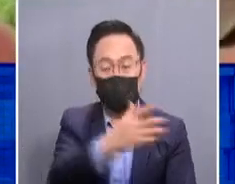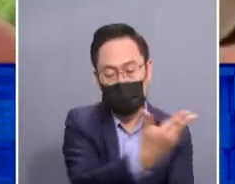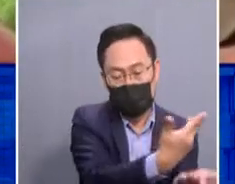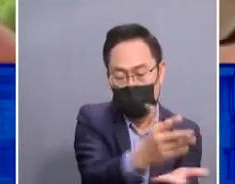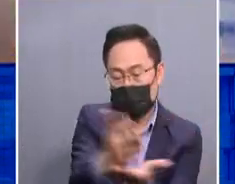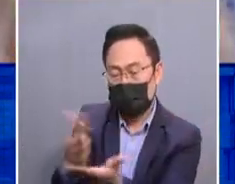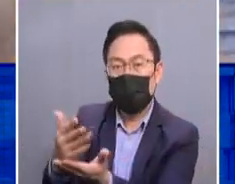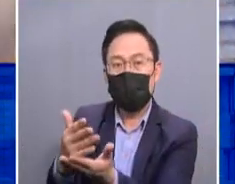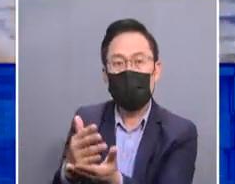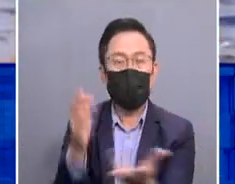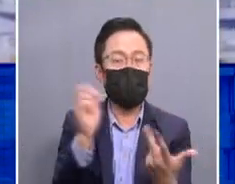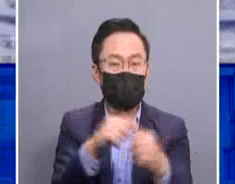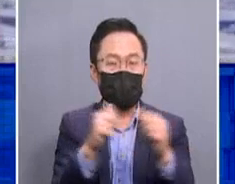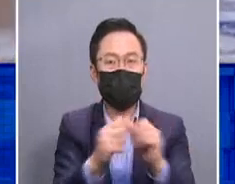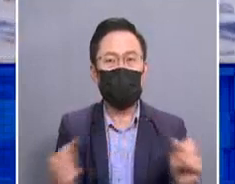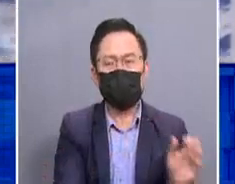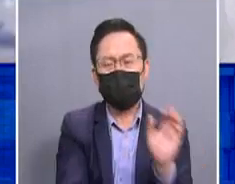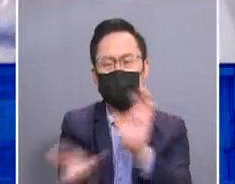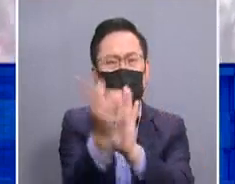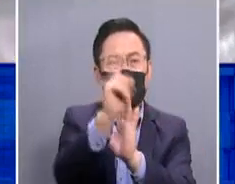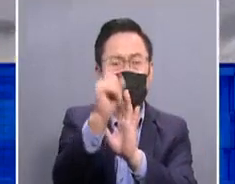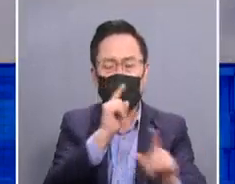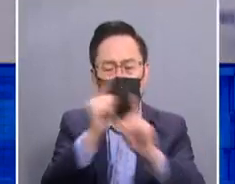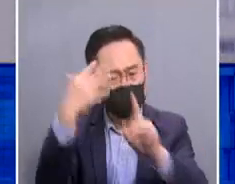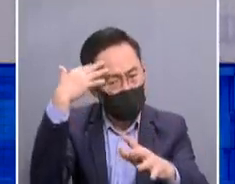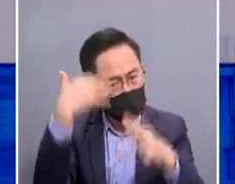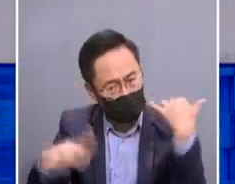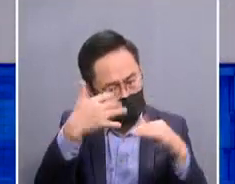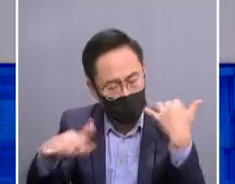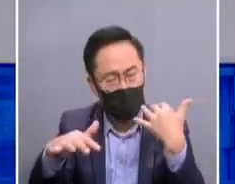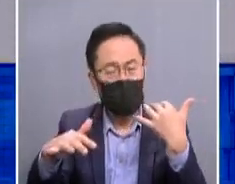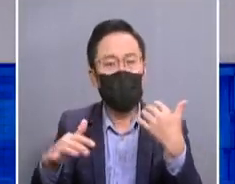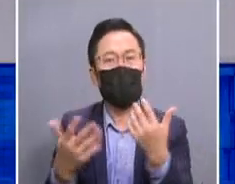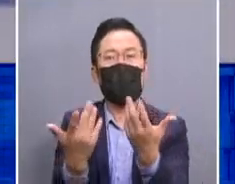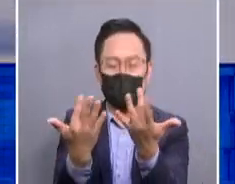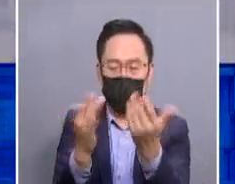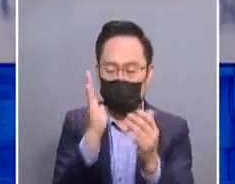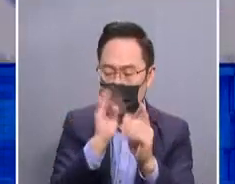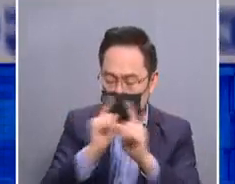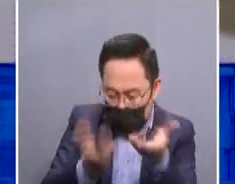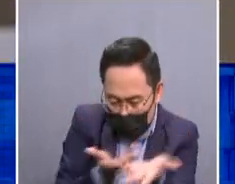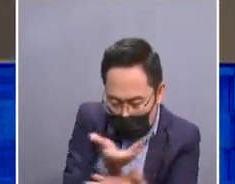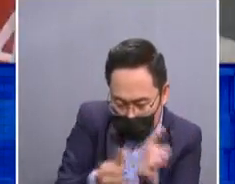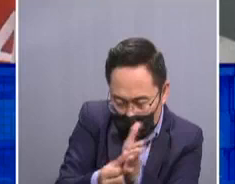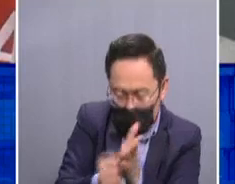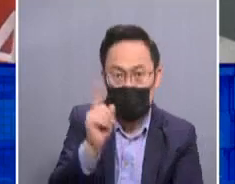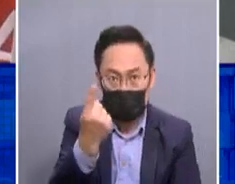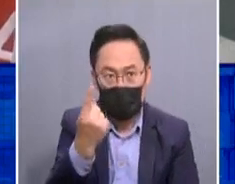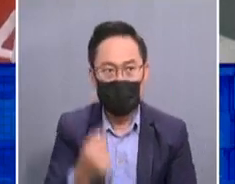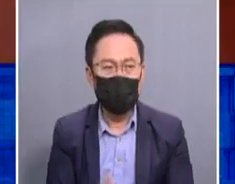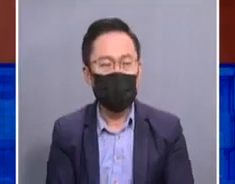สื่อสารบ้างแต่วันนี้จะมีการพูดคุยรายละเอียดกับหน่วยงานที่เกี่ยวข้องอีกครั้งการที่กทม.เลื่อนประกาศฉีดวัคซีนตั้ง